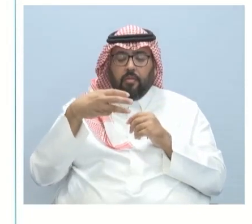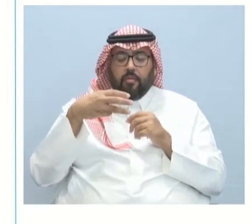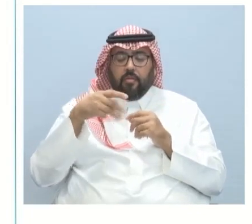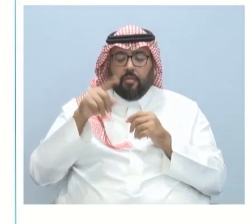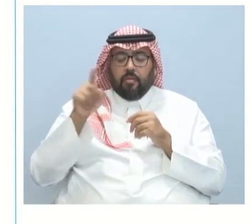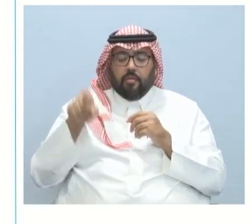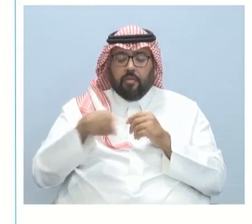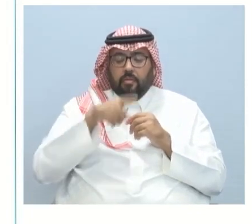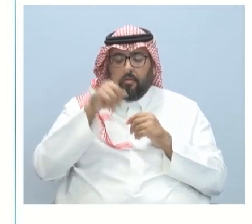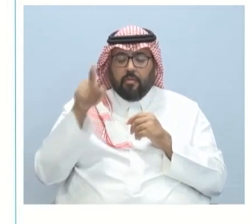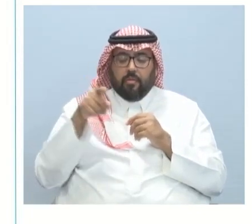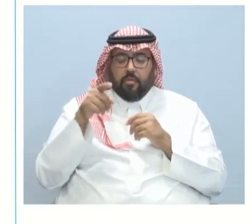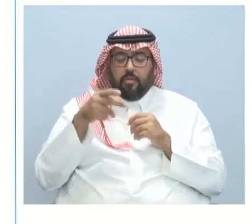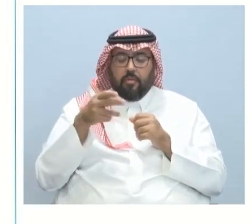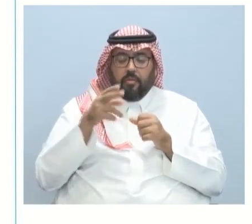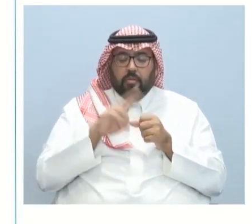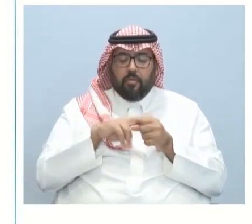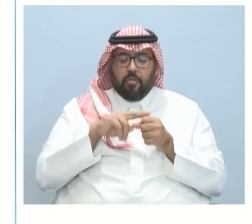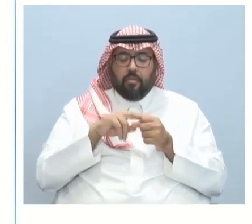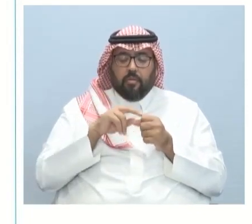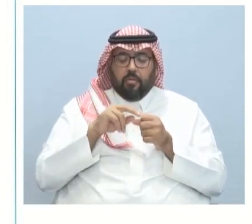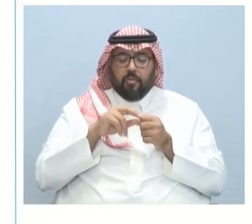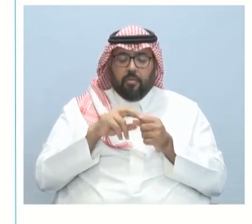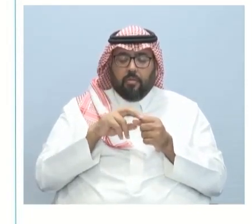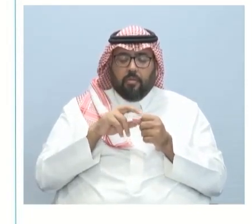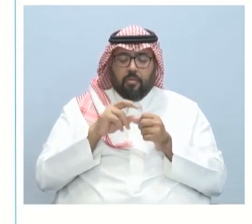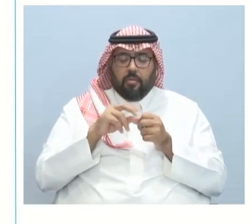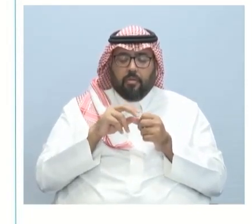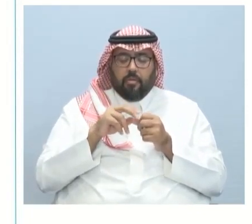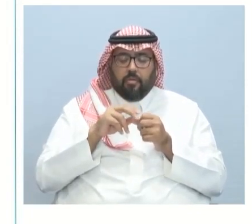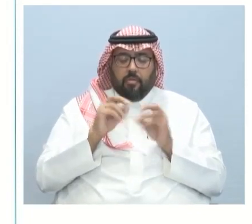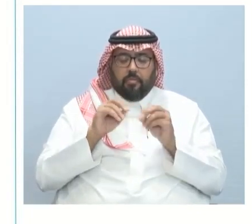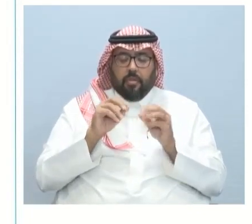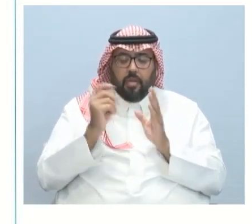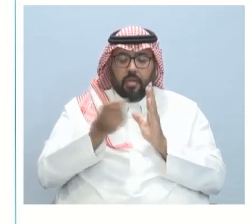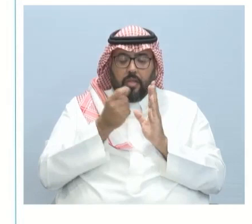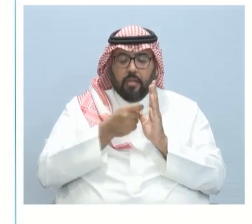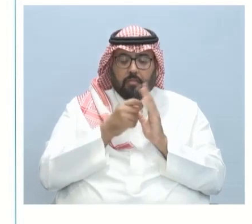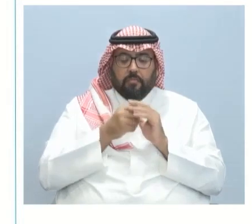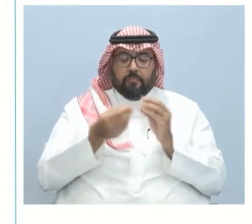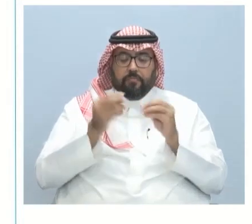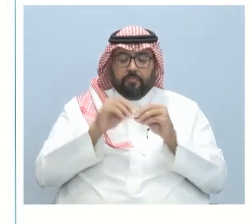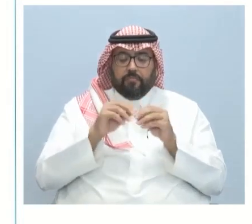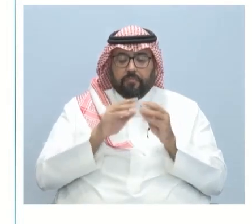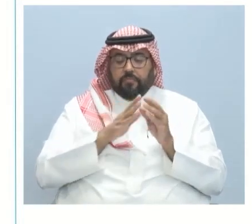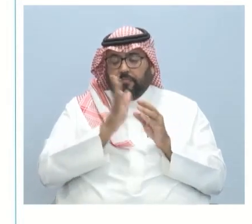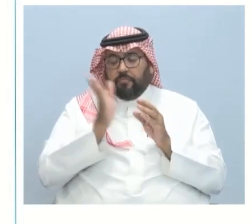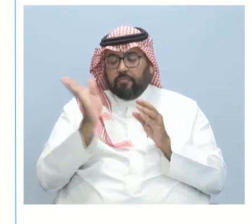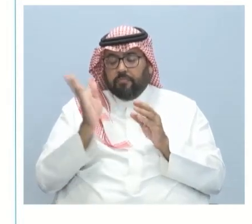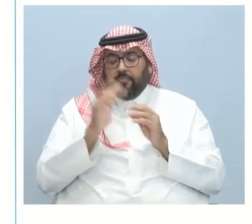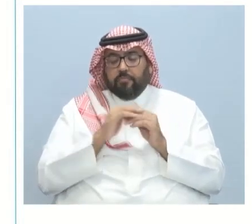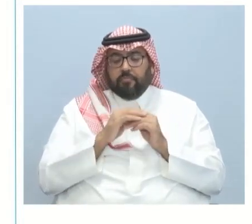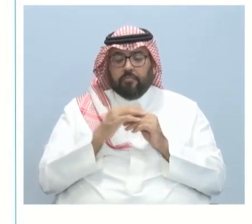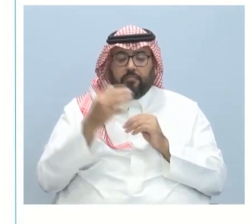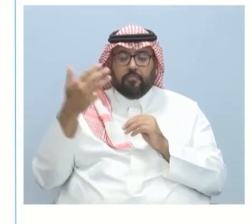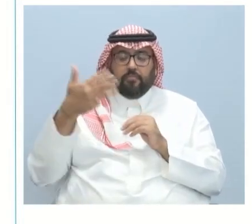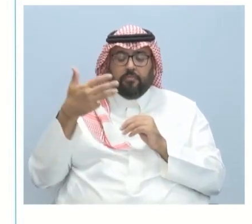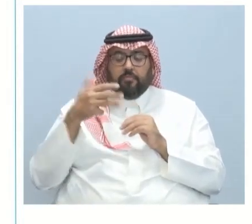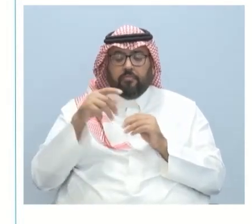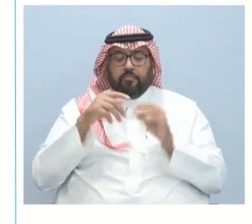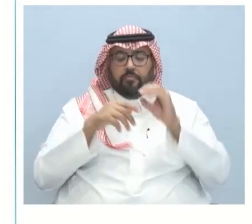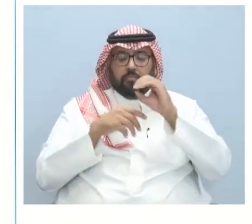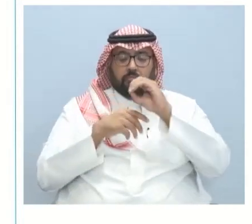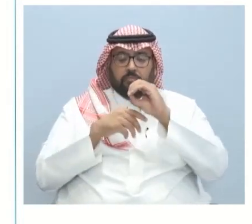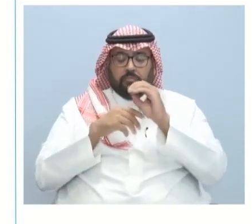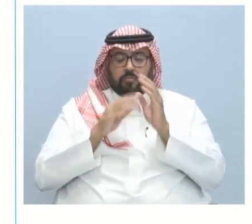بعد ذلك نقل القلم فوق ليتوقف الروبوت عن الكتابه ثم انعطف 90 درجه لليسار